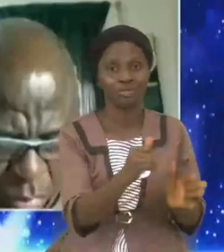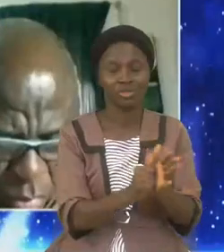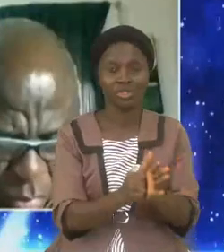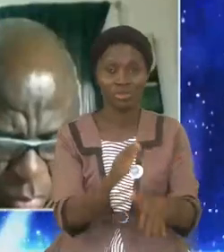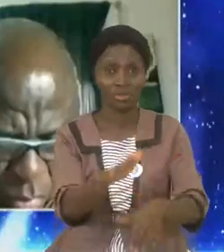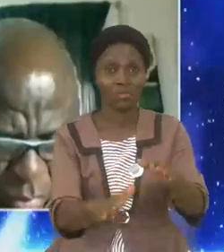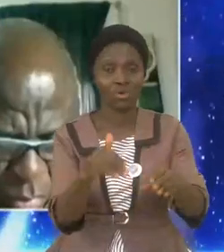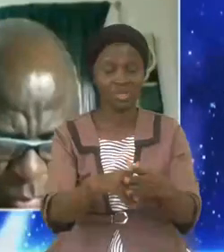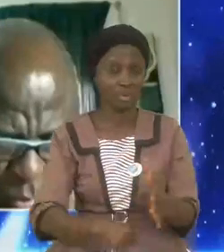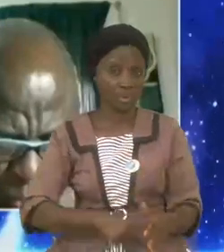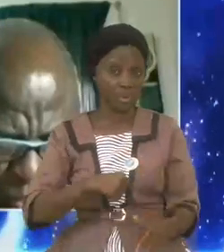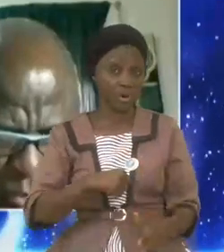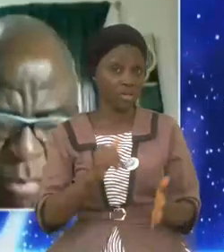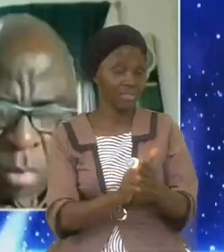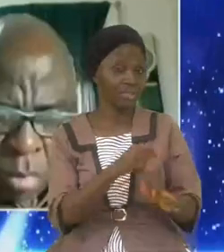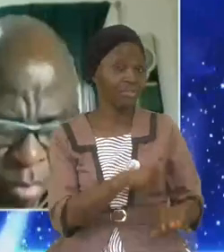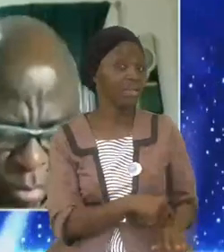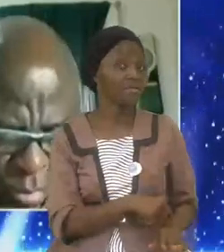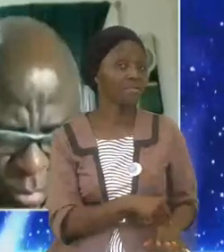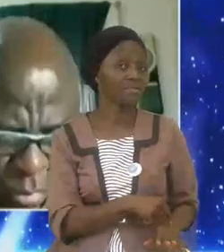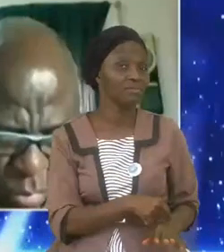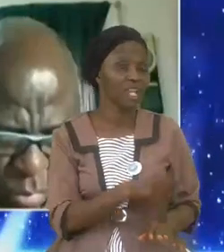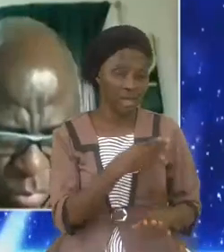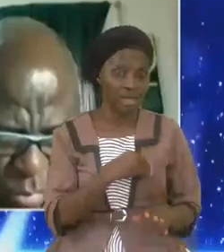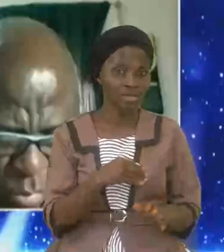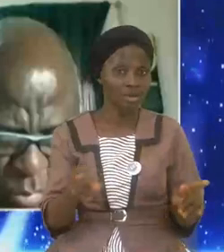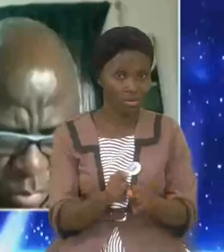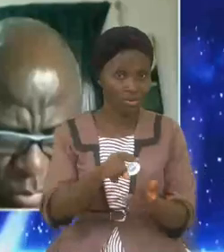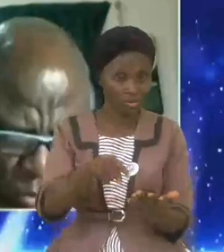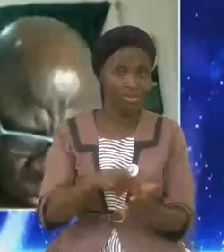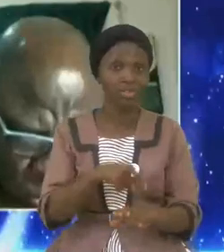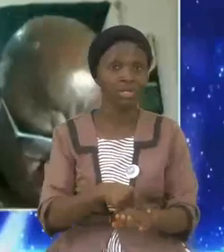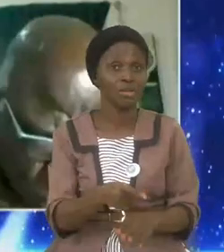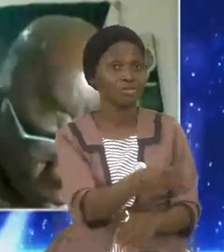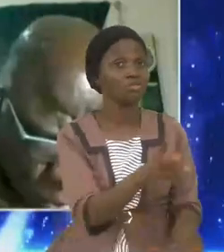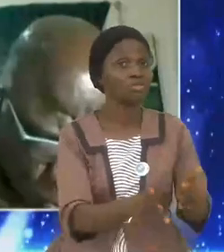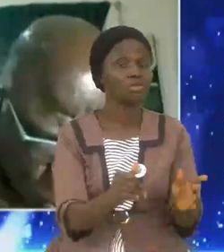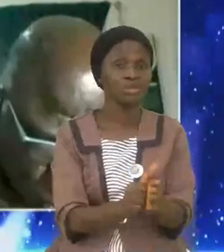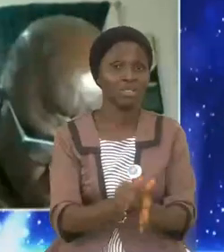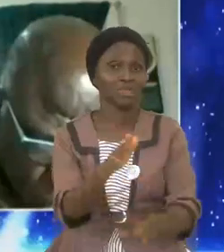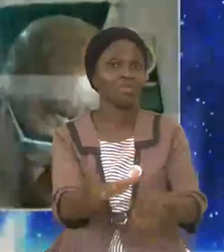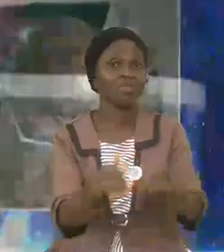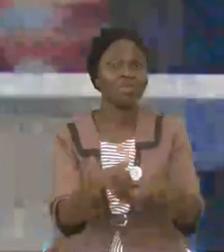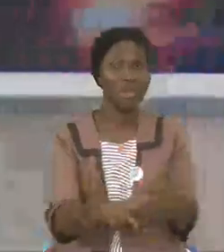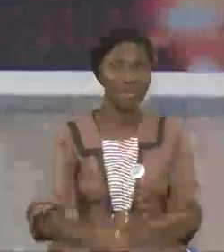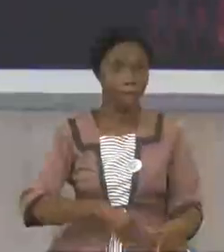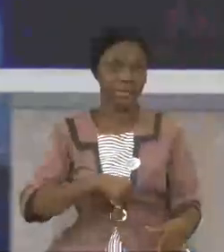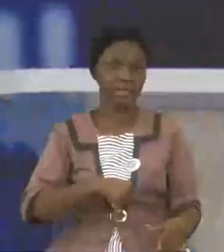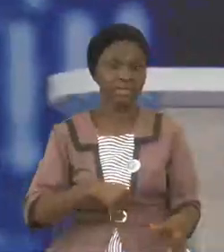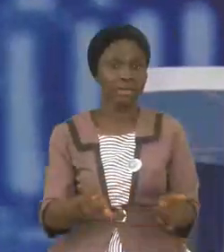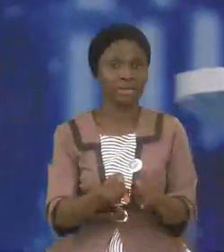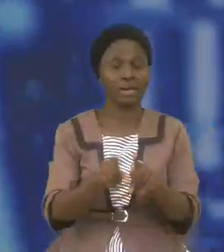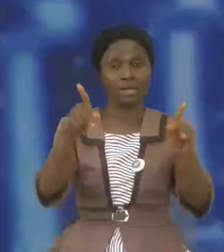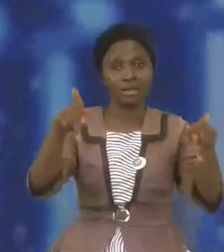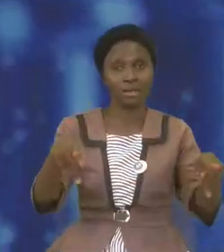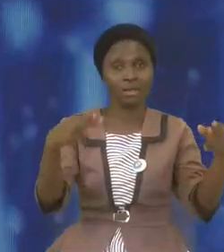justes, et qui peut abaisser ceux qui marchent avec orgueil à l'époque là et en ce